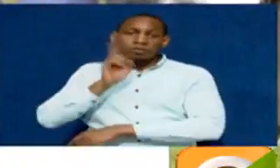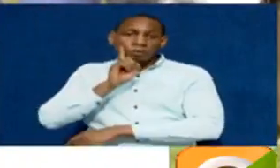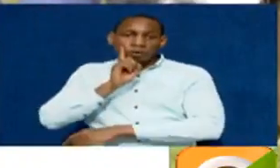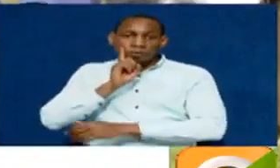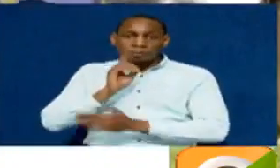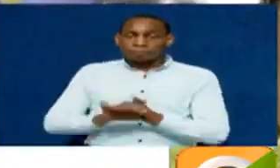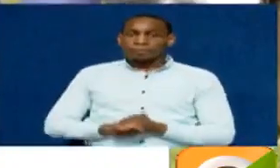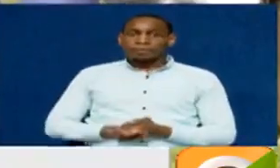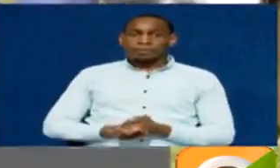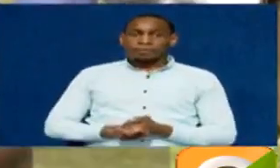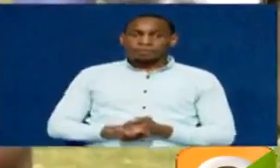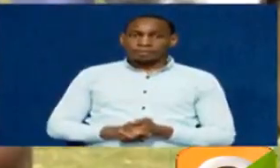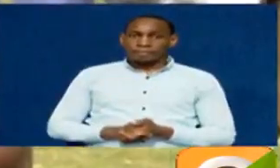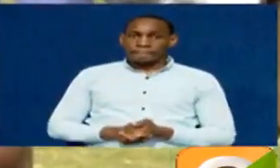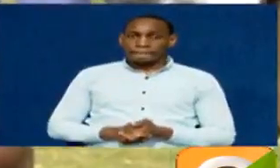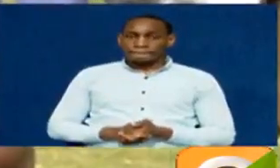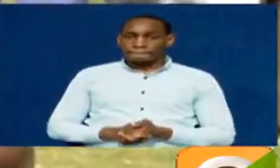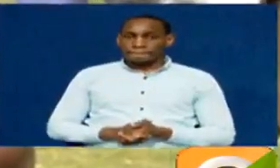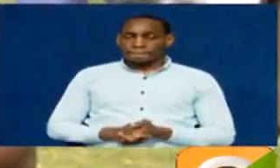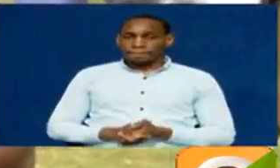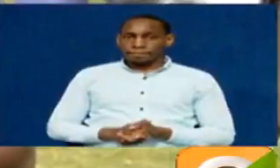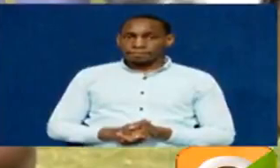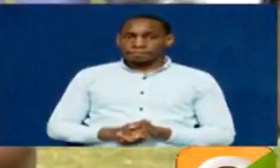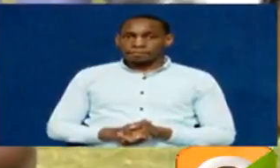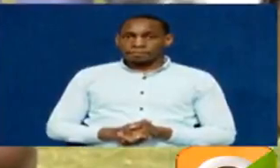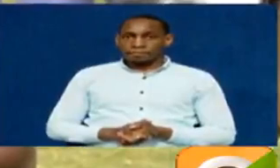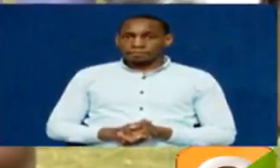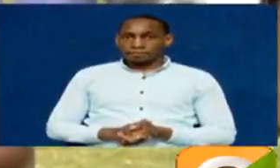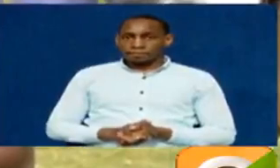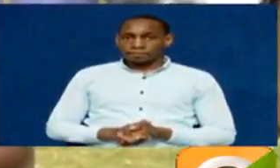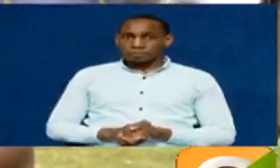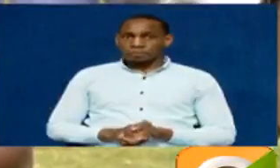kesho? John Wanyama kutoka hospitali hii ya rufaa ya Iten, kaunti ya Elgeyo Marakwet.